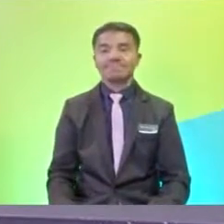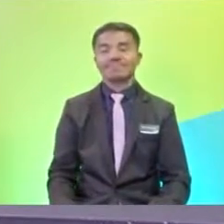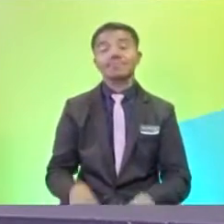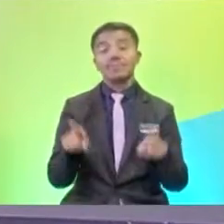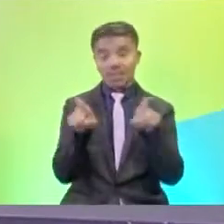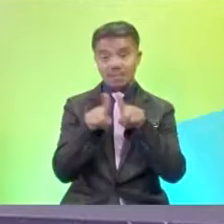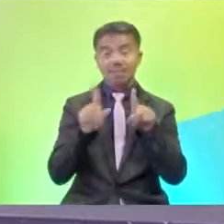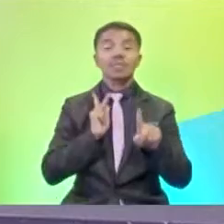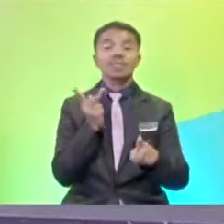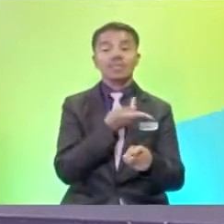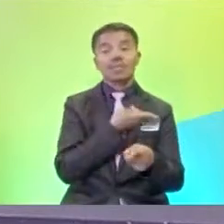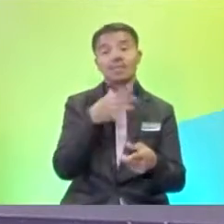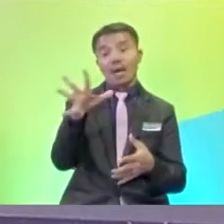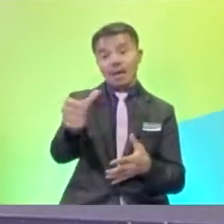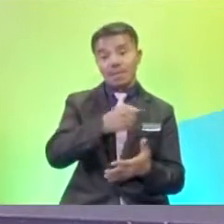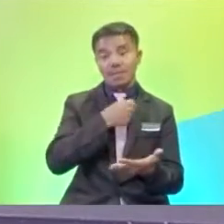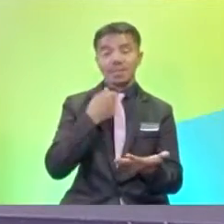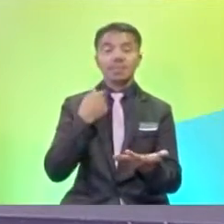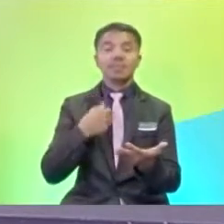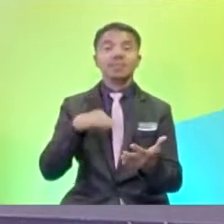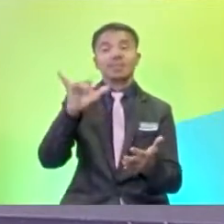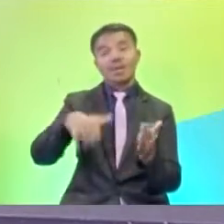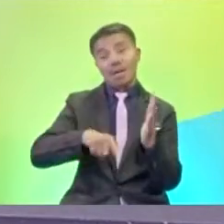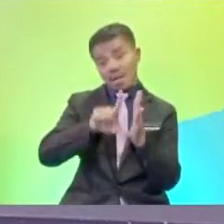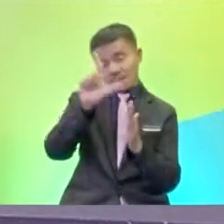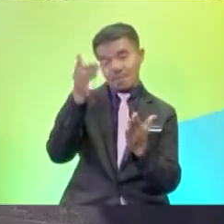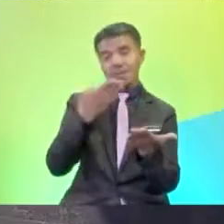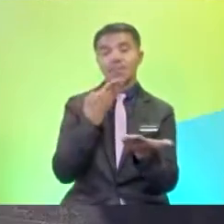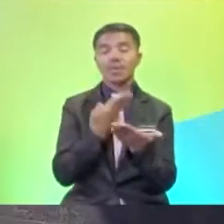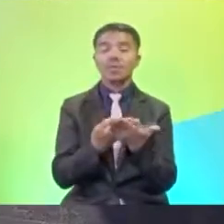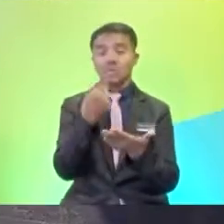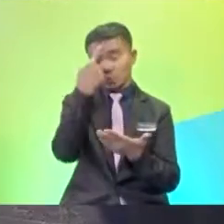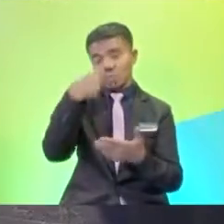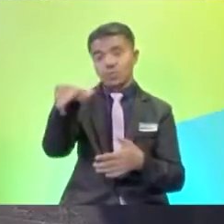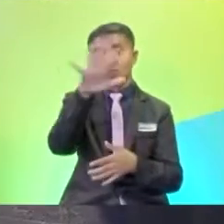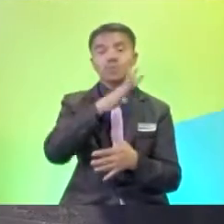dijadikan sebagai tauladan kisah Bagaimana prestasi keseluruhan